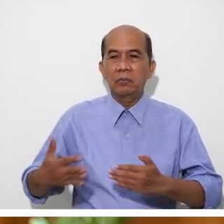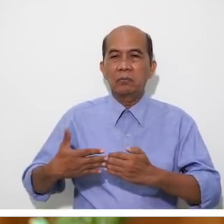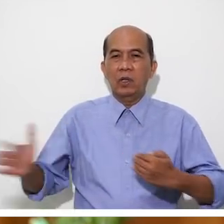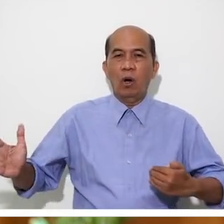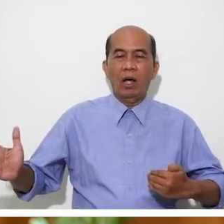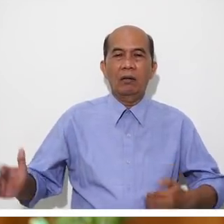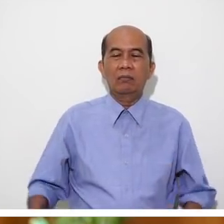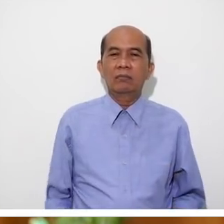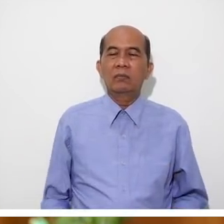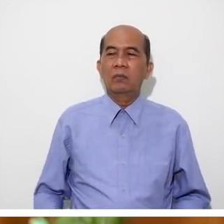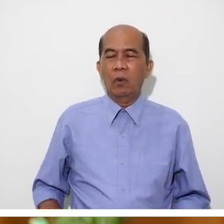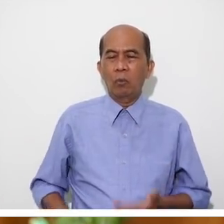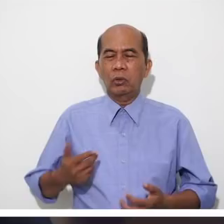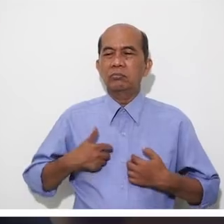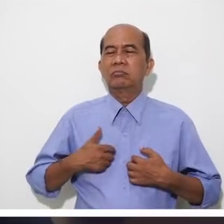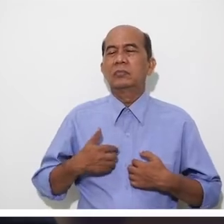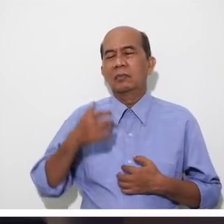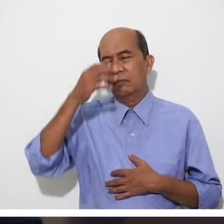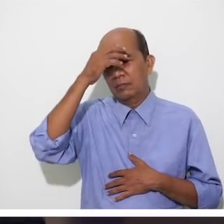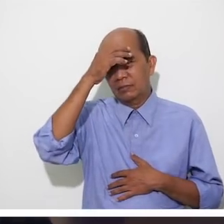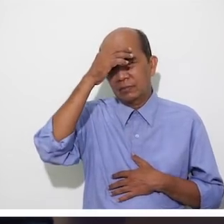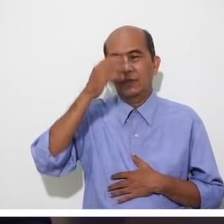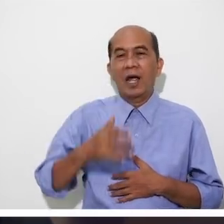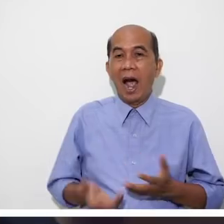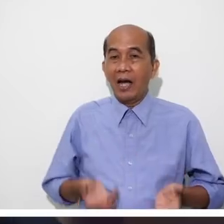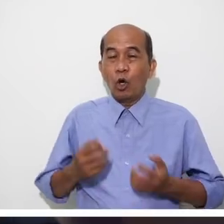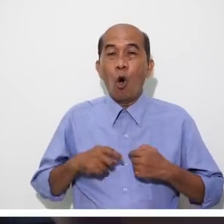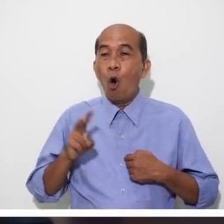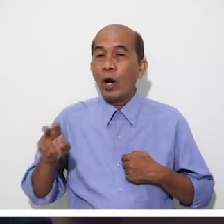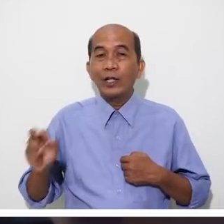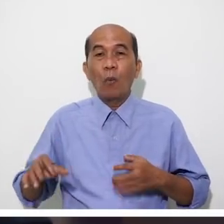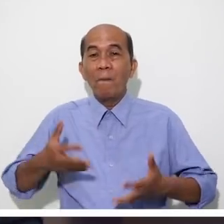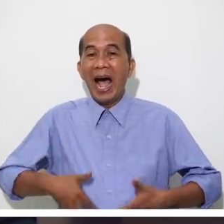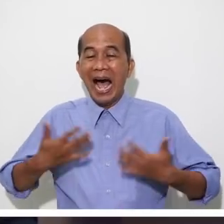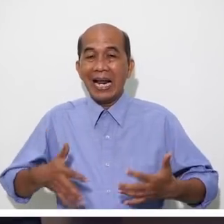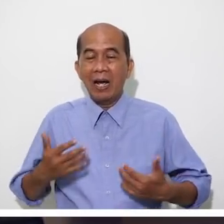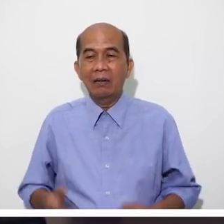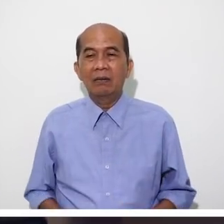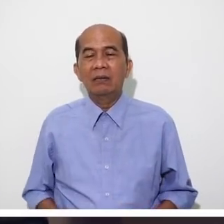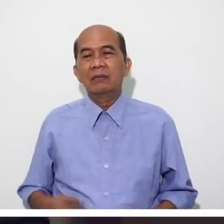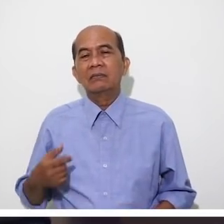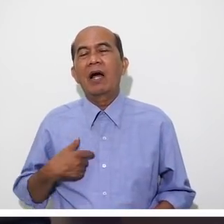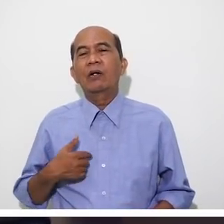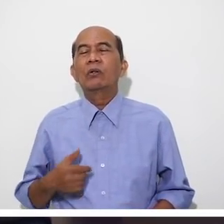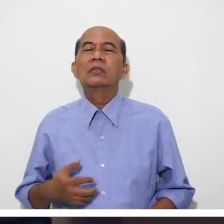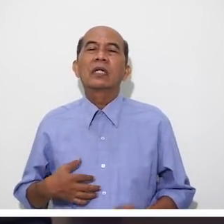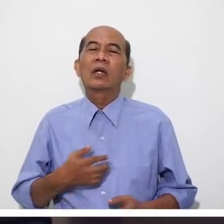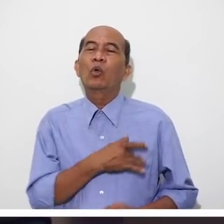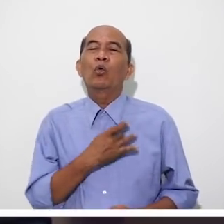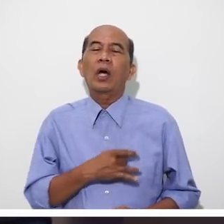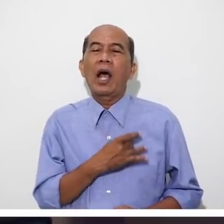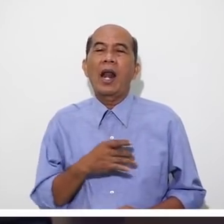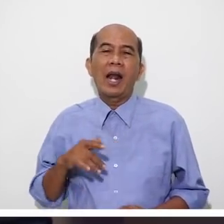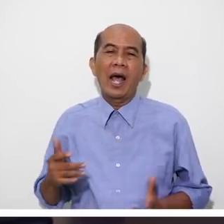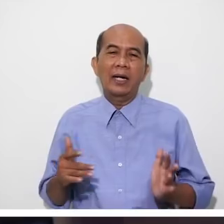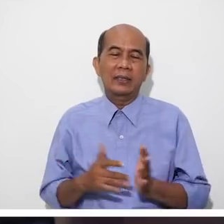saudara. Mungkin saudara terluka lagi. Atau orang itu marah pada saudara. Saudara terluka lagi. Saudara,